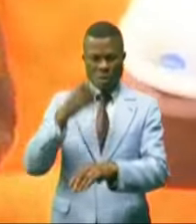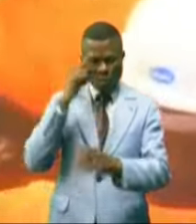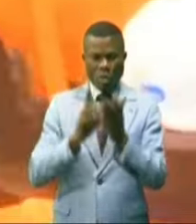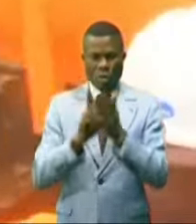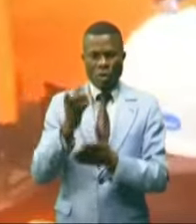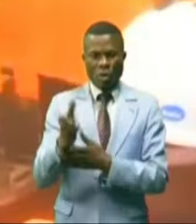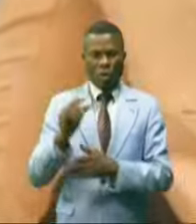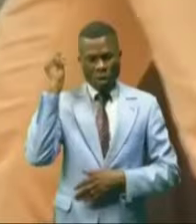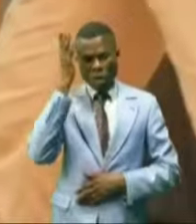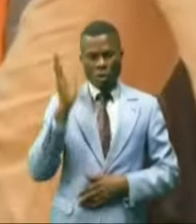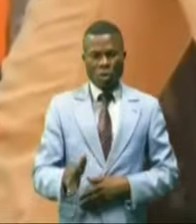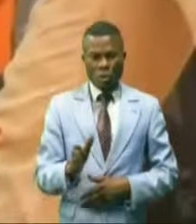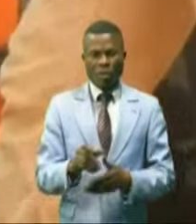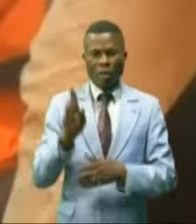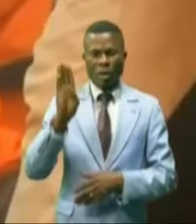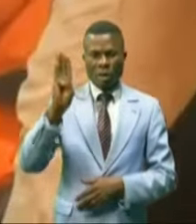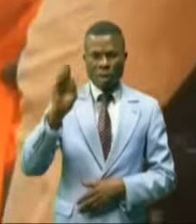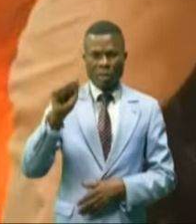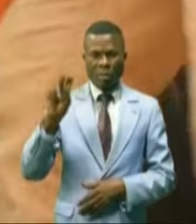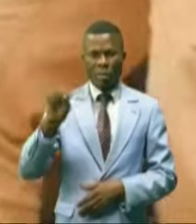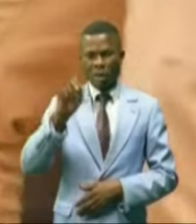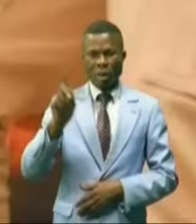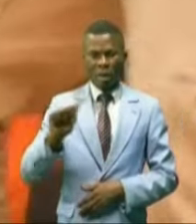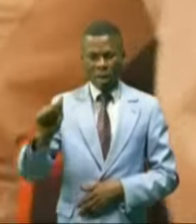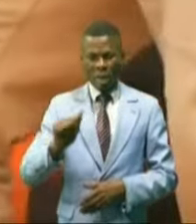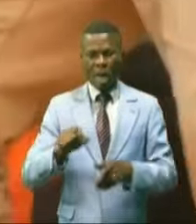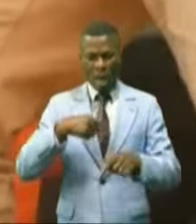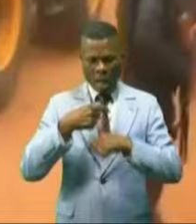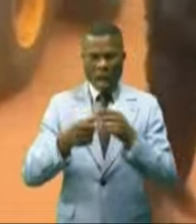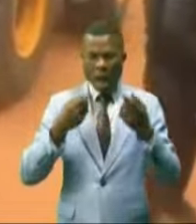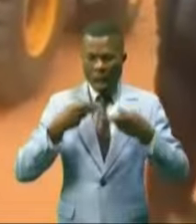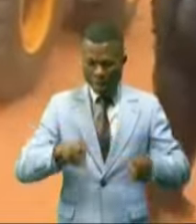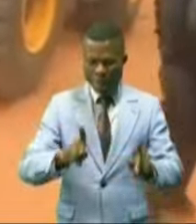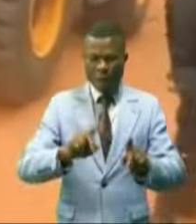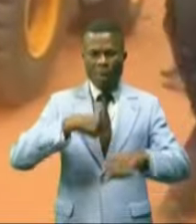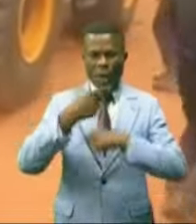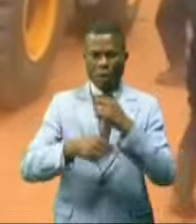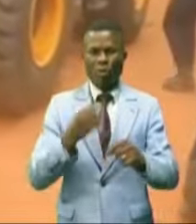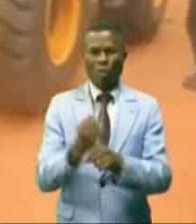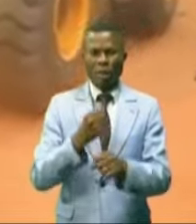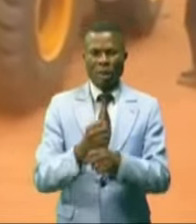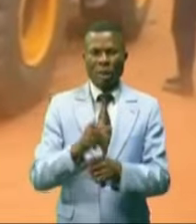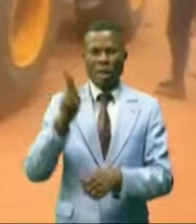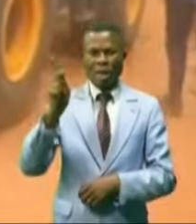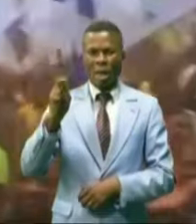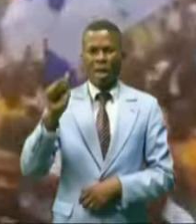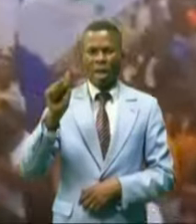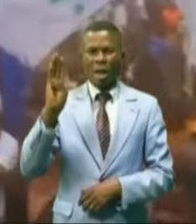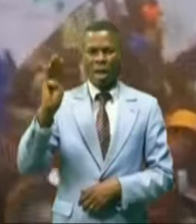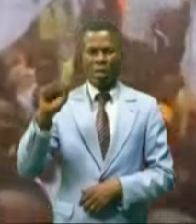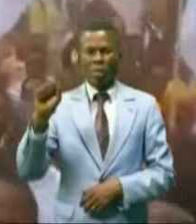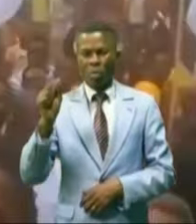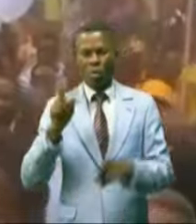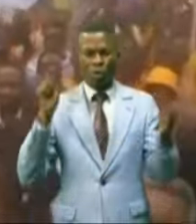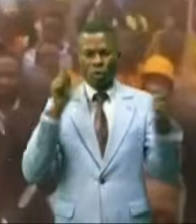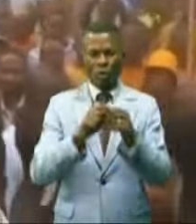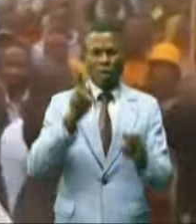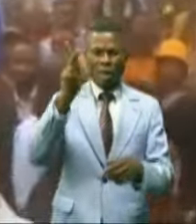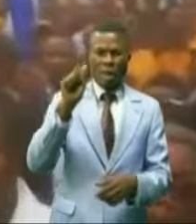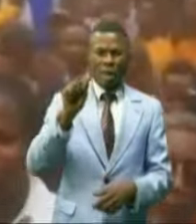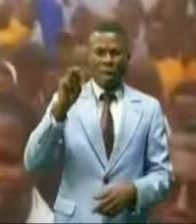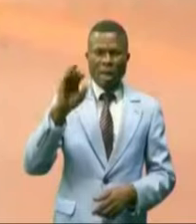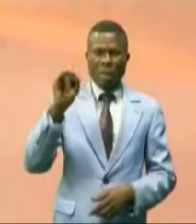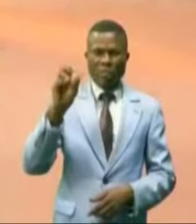Le gouverneur Banza Mouloumé Marmont a lancé officiellement les débuts des travaux Kabongo Kamina sous les acclamations satisfaisantes